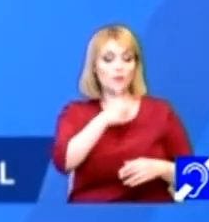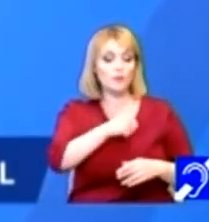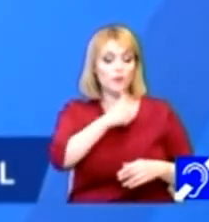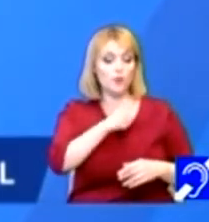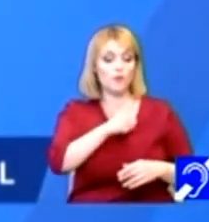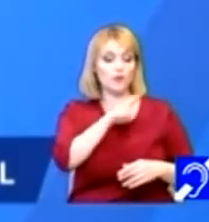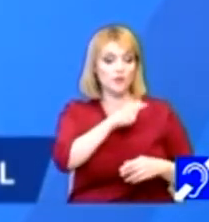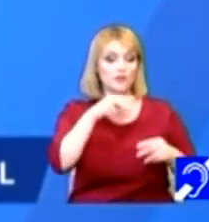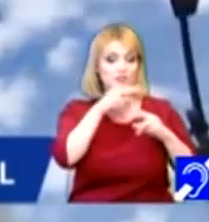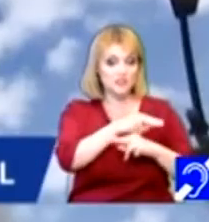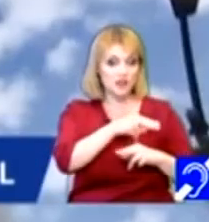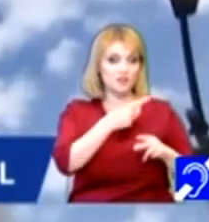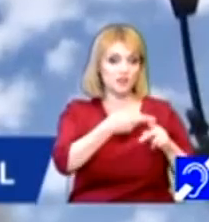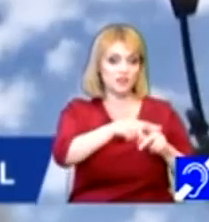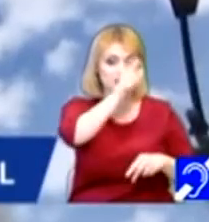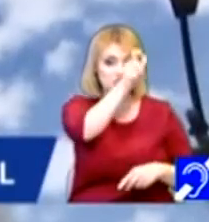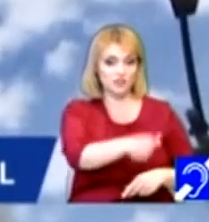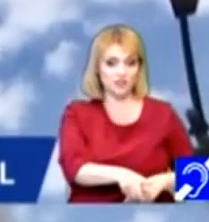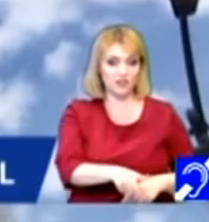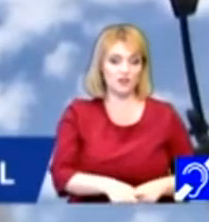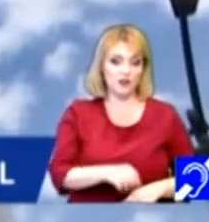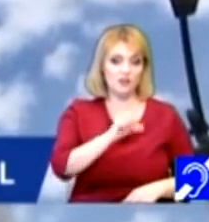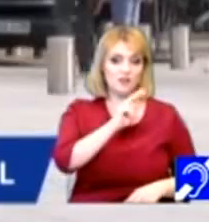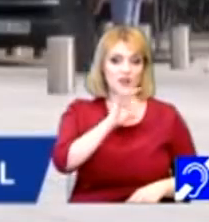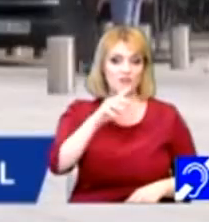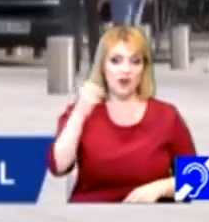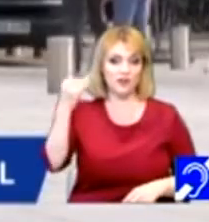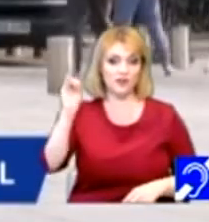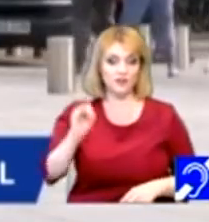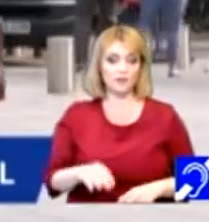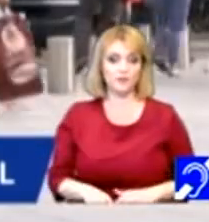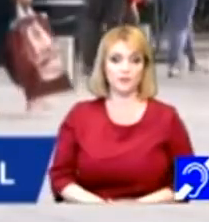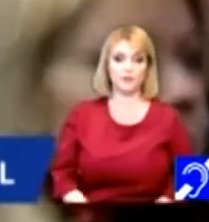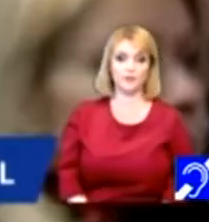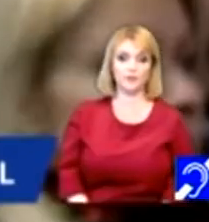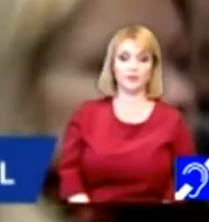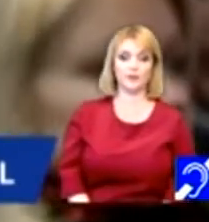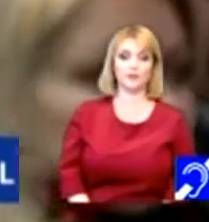putea însemna că Rusia are ceva de ascuns, mai ales că e singura țară care putea deține agentul